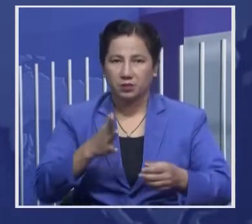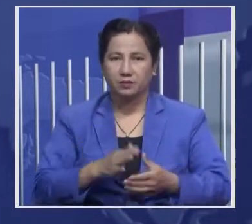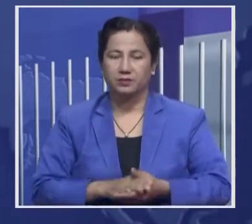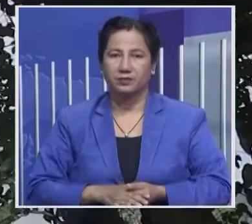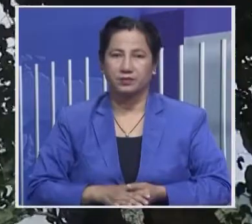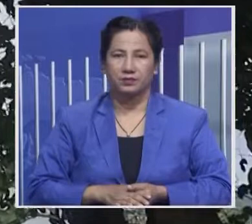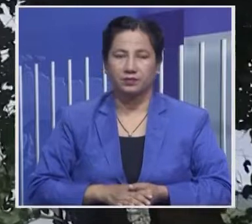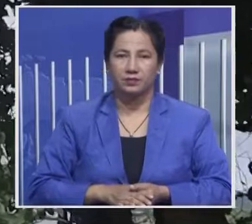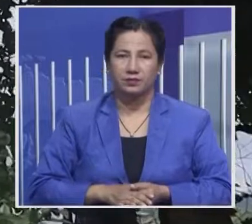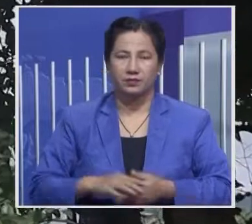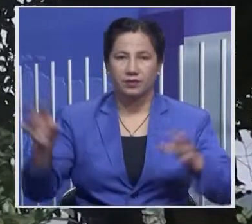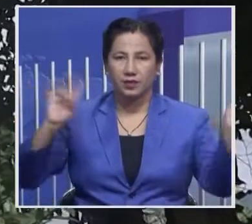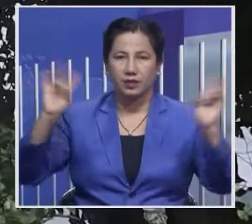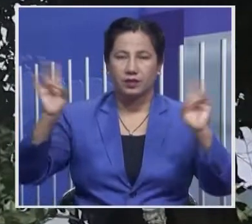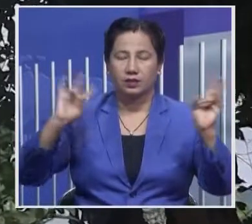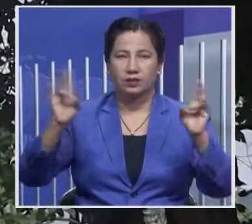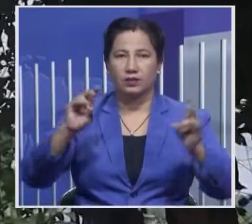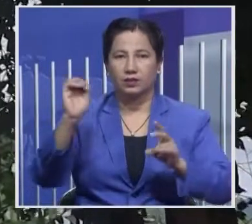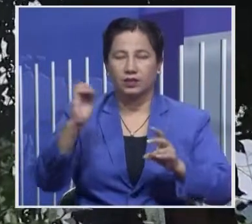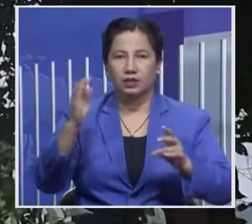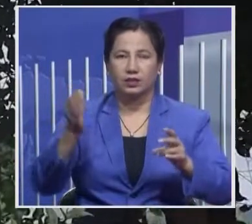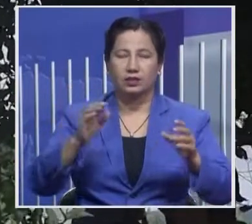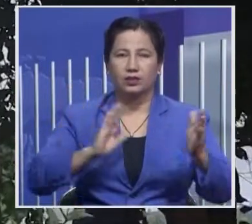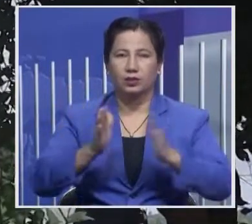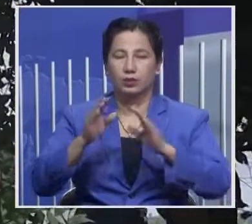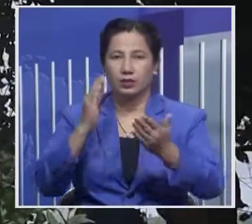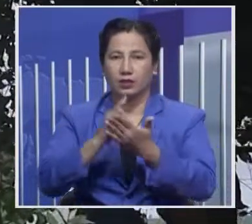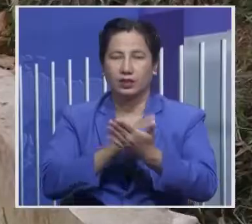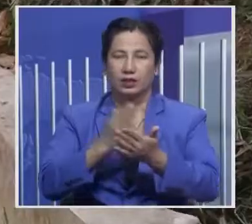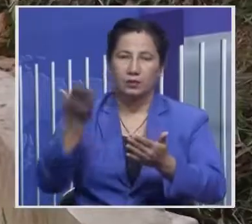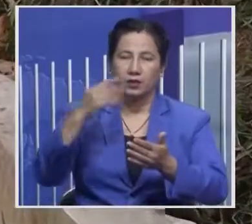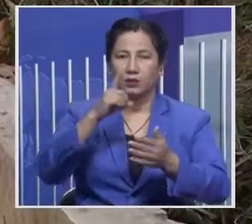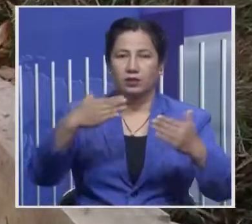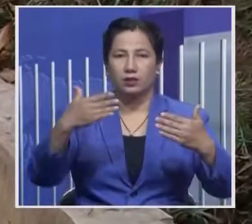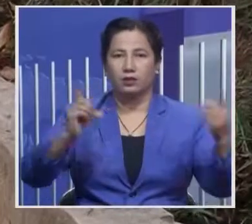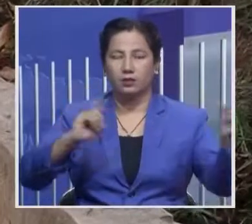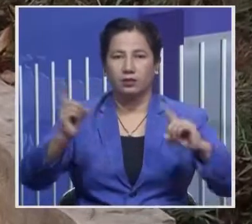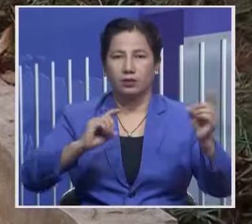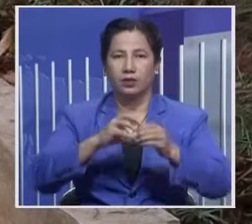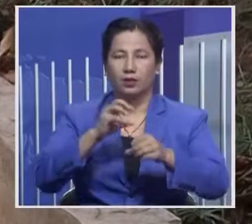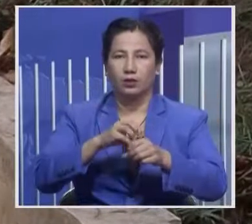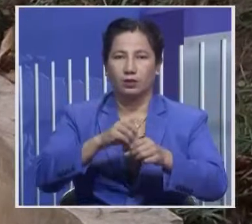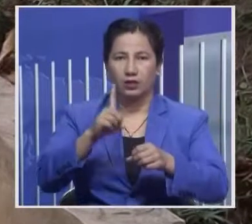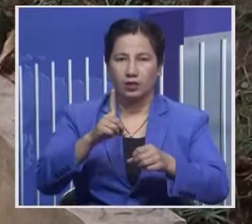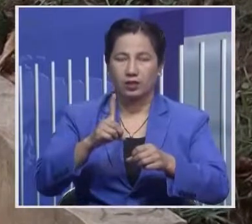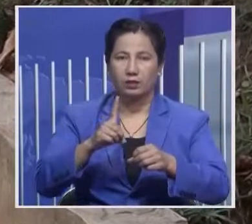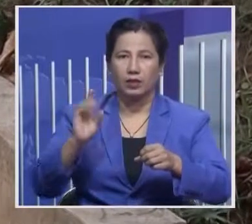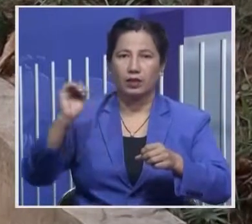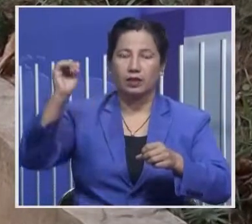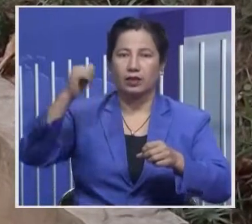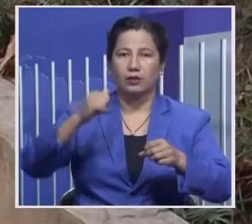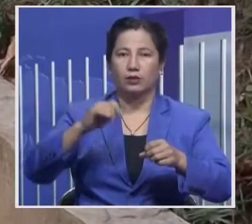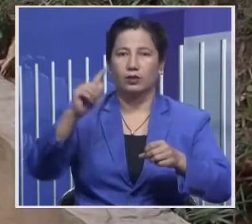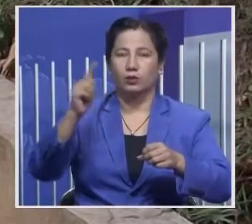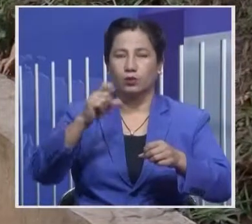छन्। सहरी शासन तथा पूर्वाधार आयोजना कार्यक्रमतर्फ गत वर्ष लमही नगरपालिका वडा नम्बर 1 सुन्दरी डाँडा हुँदै